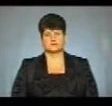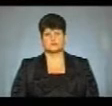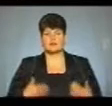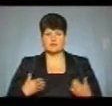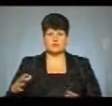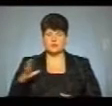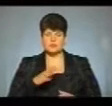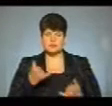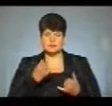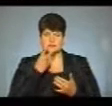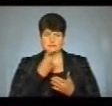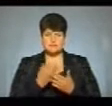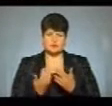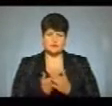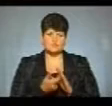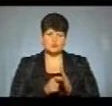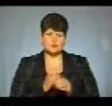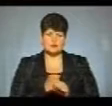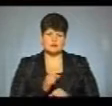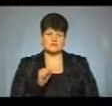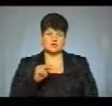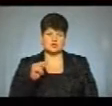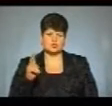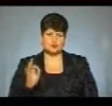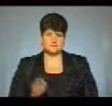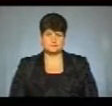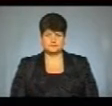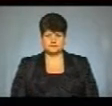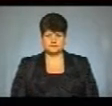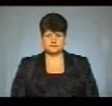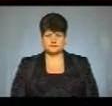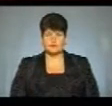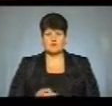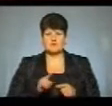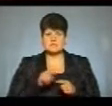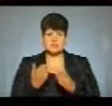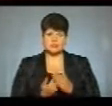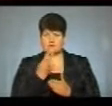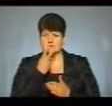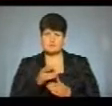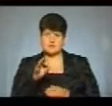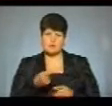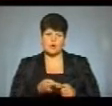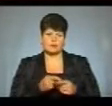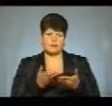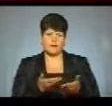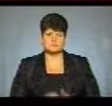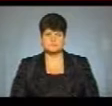Вітаю всіх, хто зараз з нами. Ви дивитесь новини. У студії працює Анастасія Чачко. І у цьому випуску дивіться про таке.